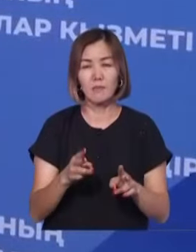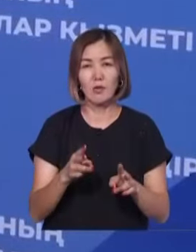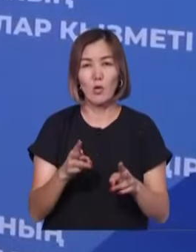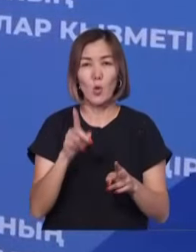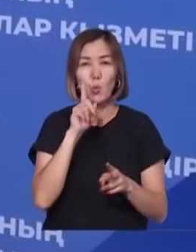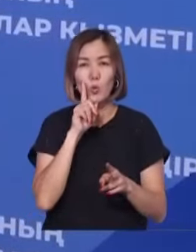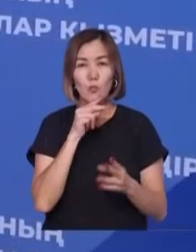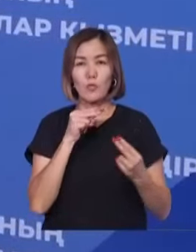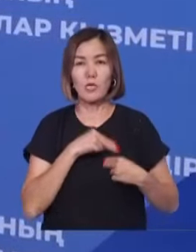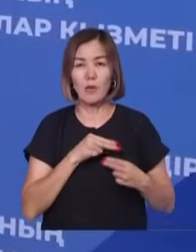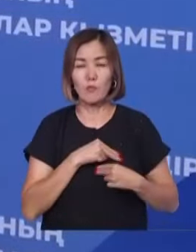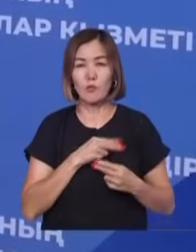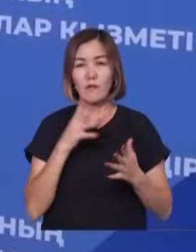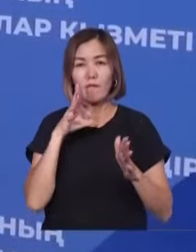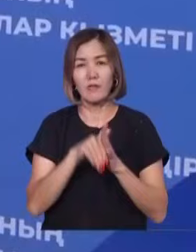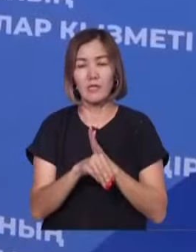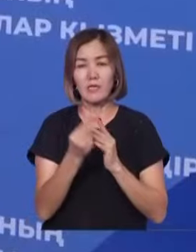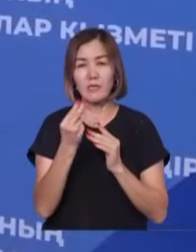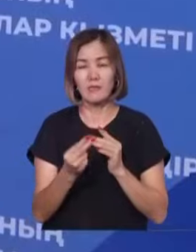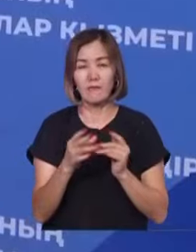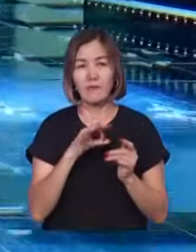удобнее работать с внедрением